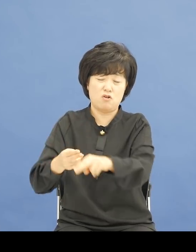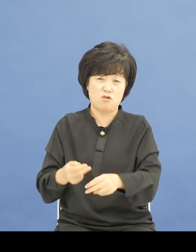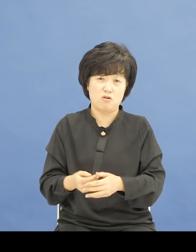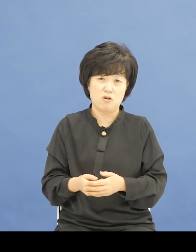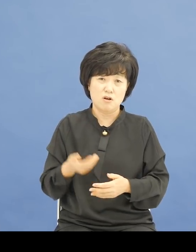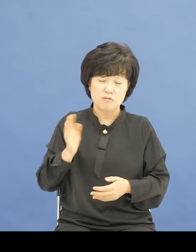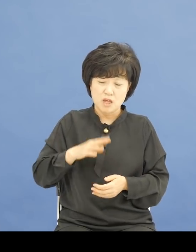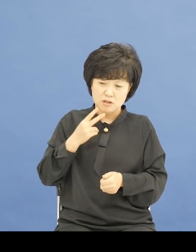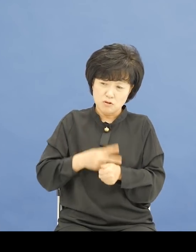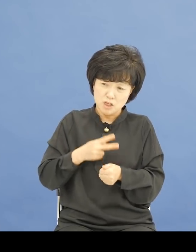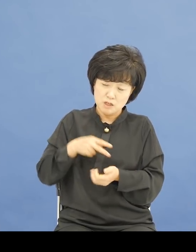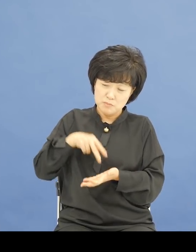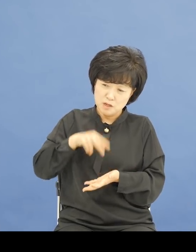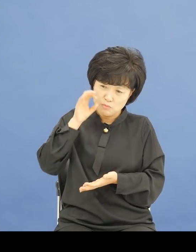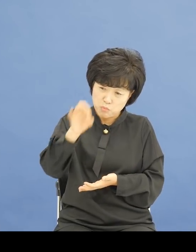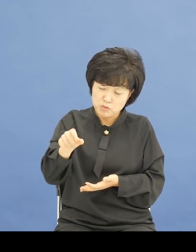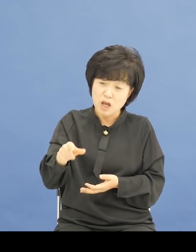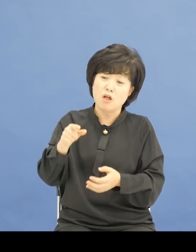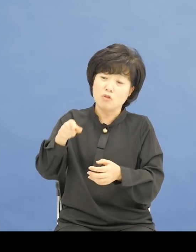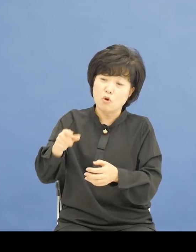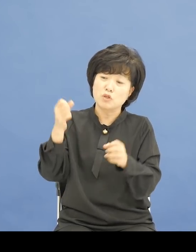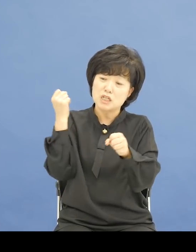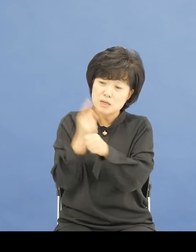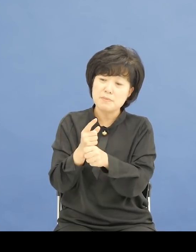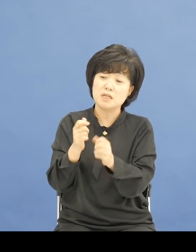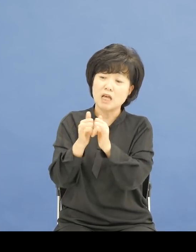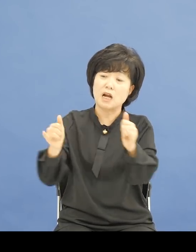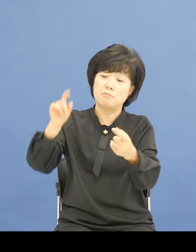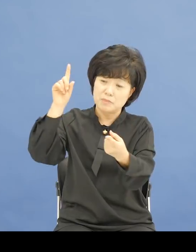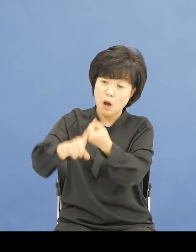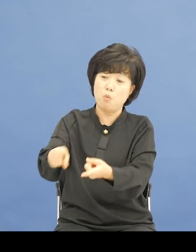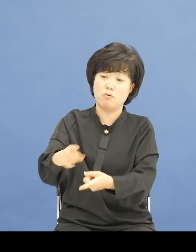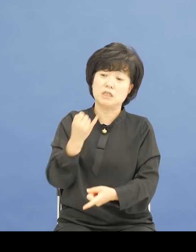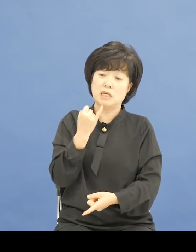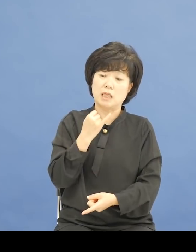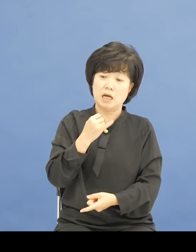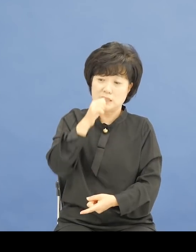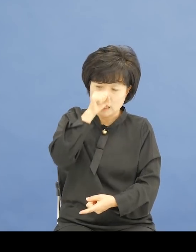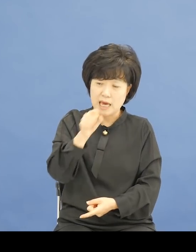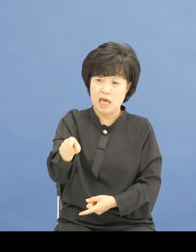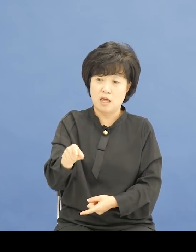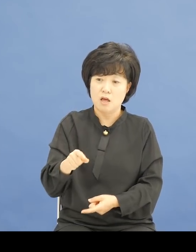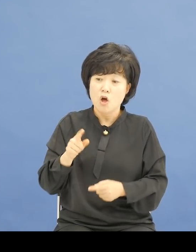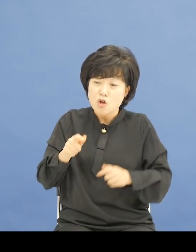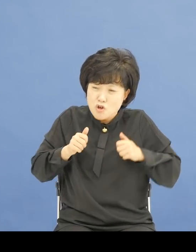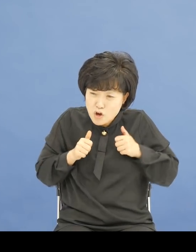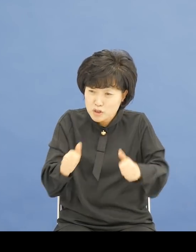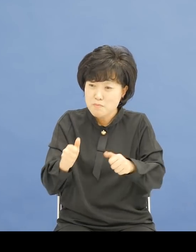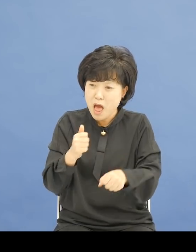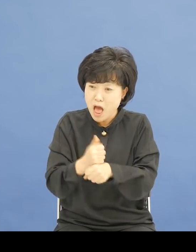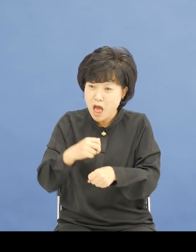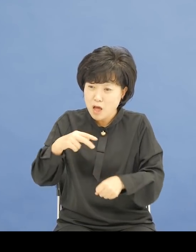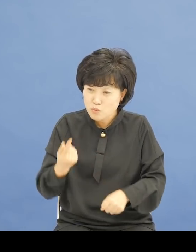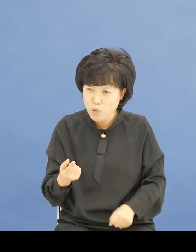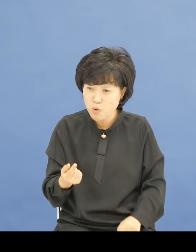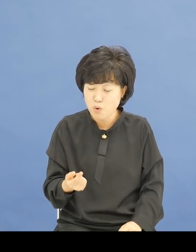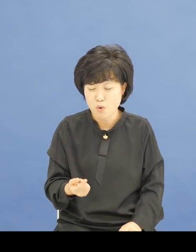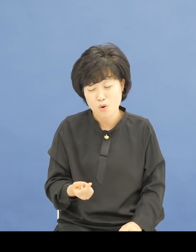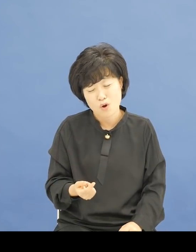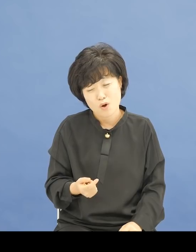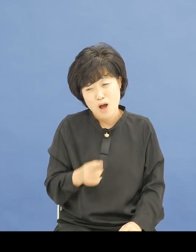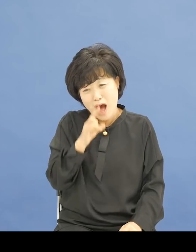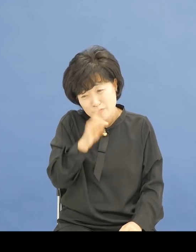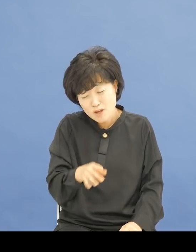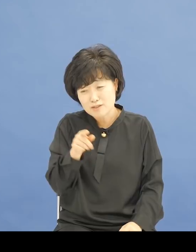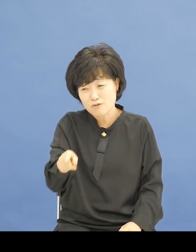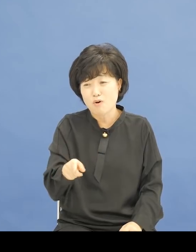예의다. 근데 선생님이 확신하건대 너는 이미 사람이 됐어. 아, 그래요? 그러니까 선생님 너가 열심히 해도 안 되는 거는 네 잘못이